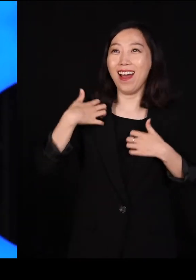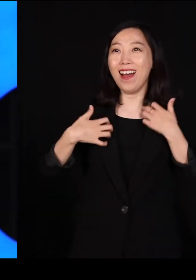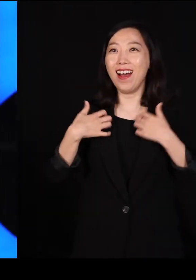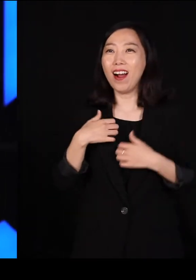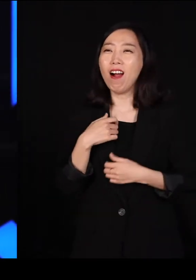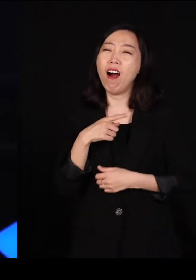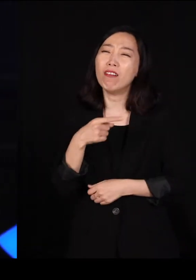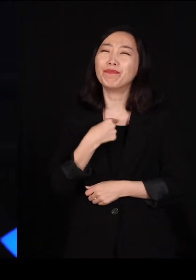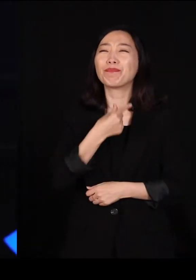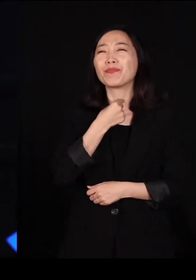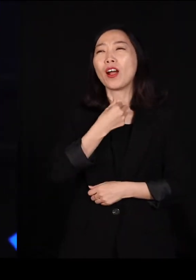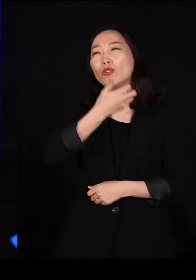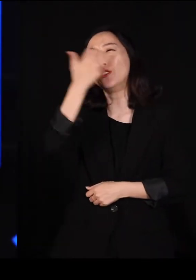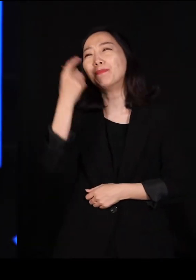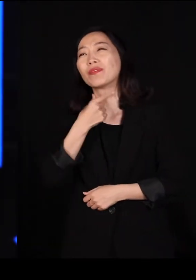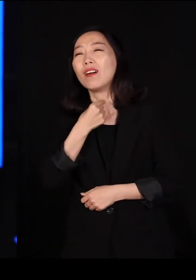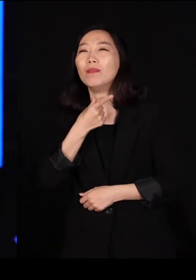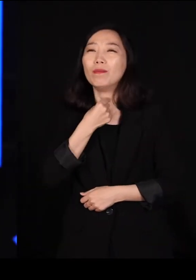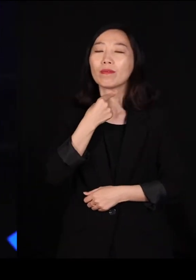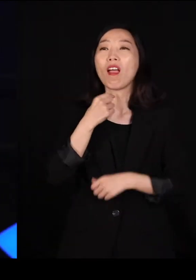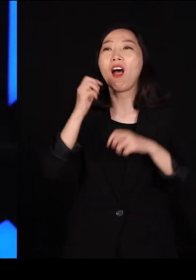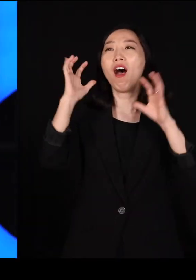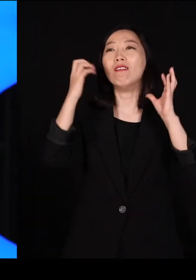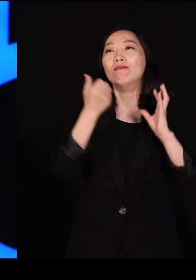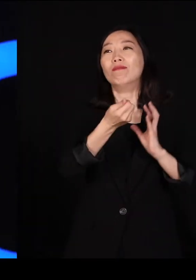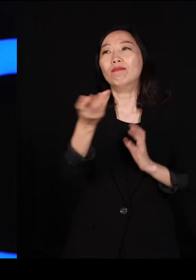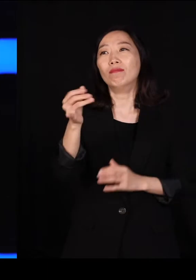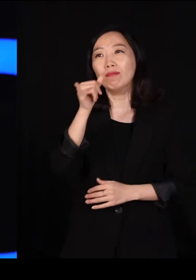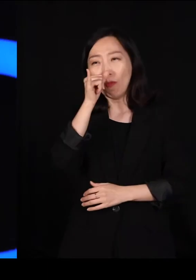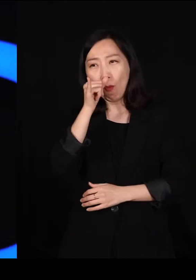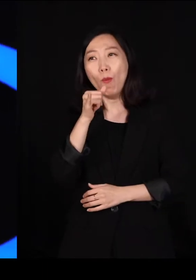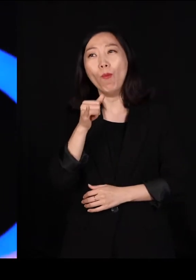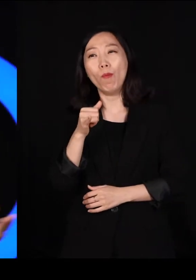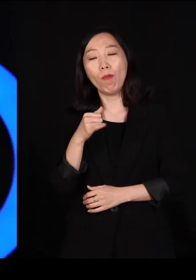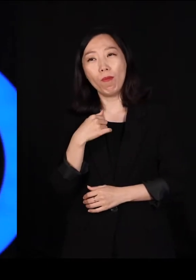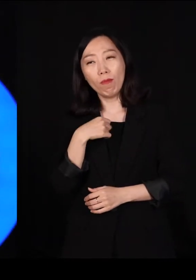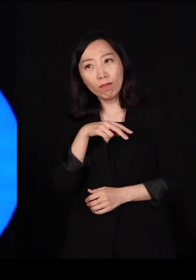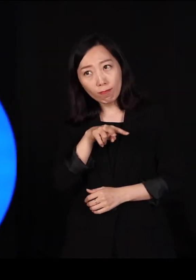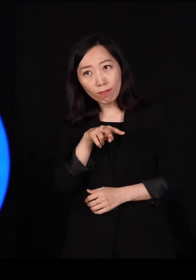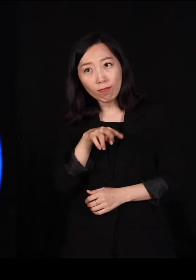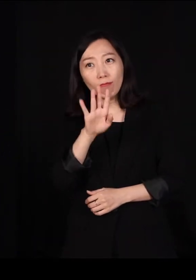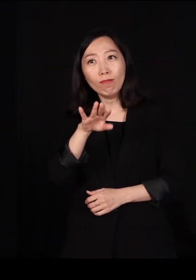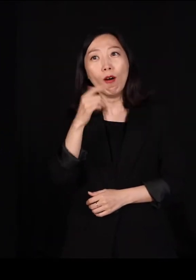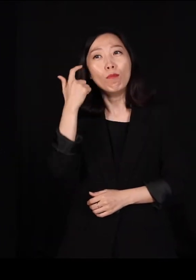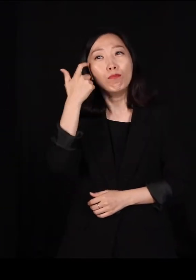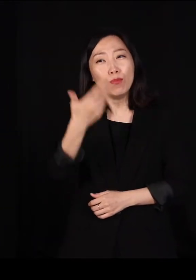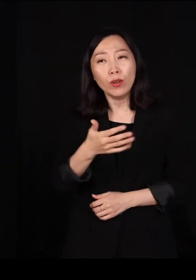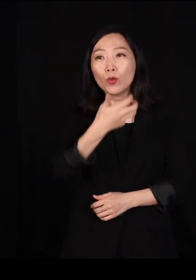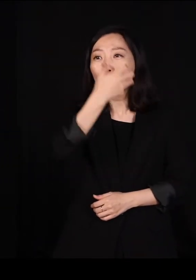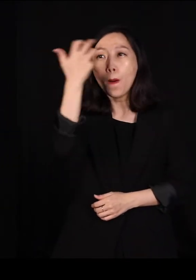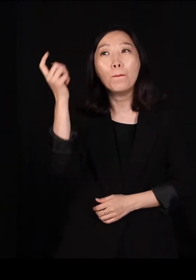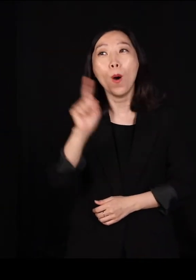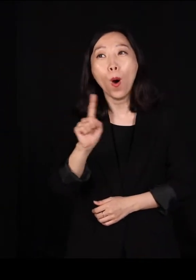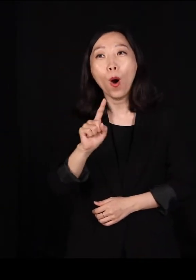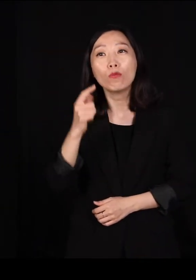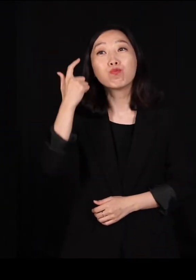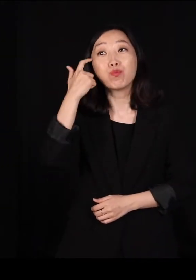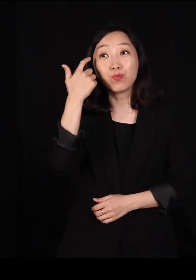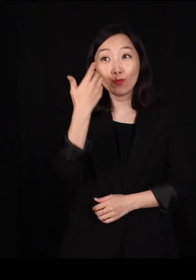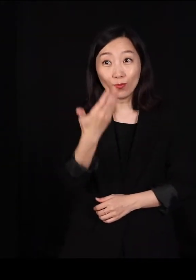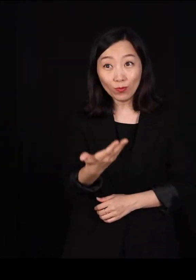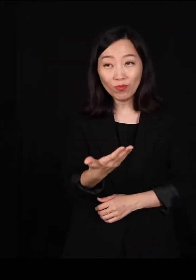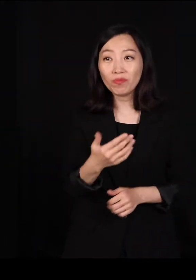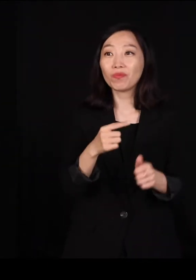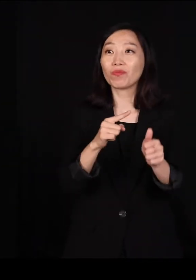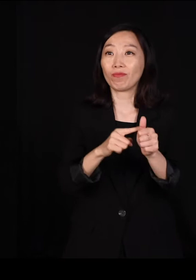하고 싶어요. 그죠? 근데 이런 아이들한테 우리가 한번 물어보면 아, 꿈이 뭐예요? 이러면 이런 아이들이 그